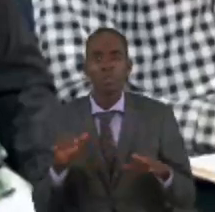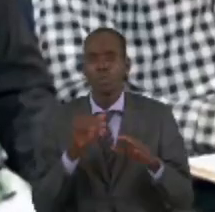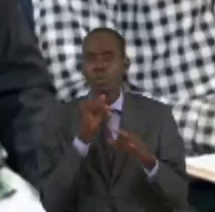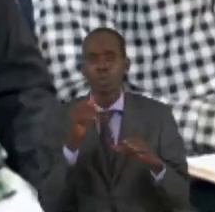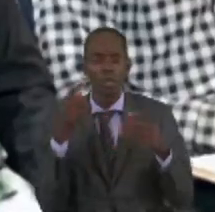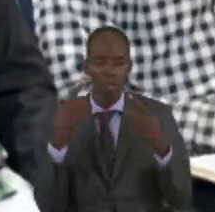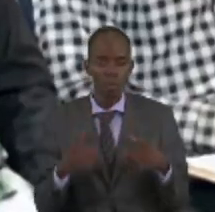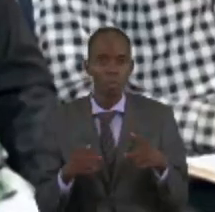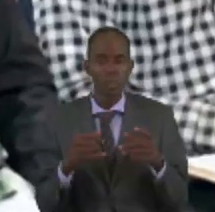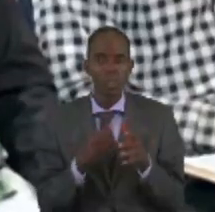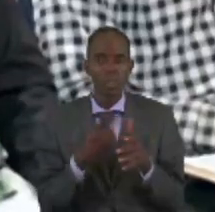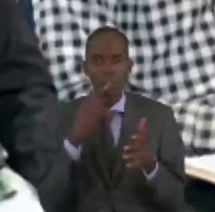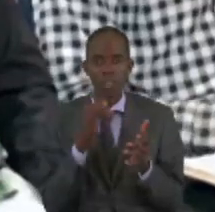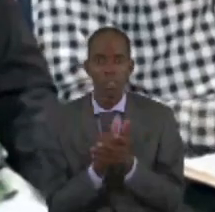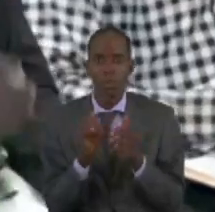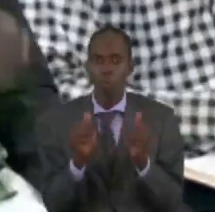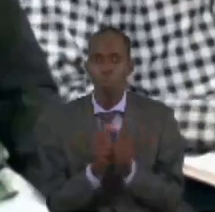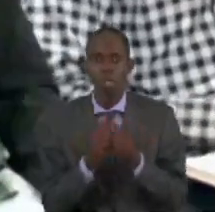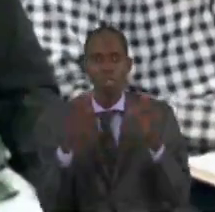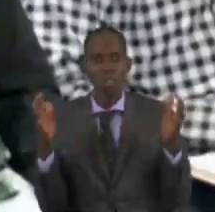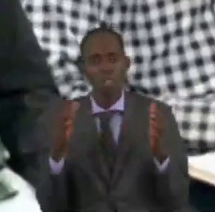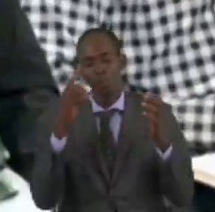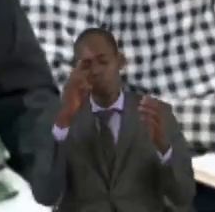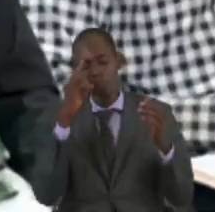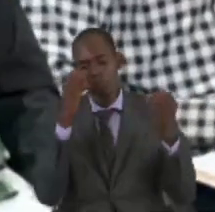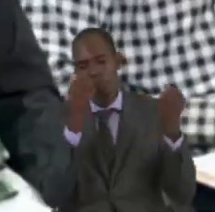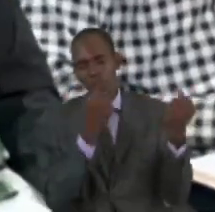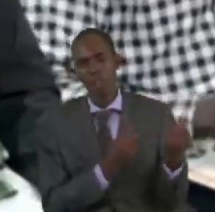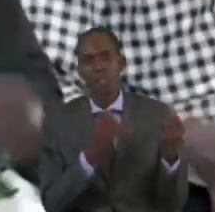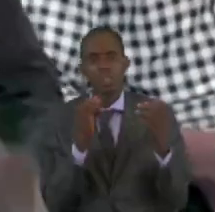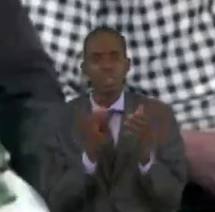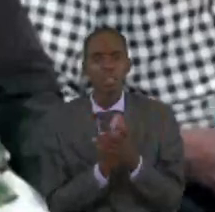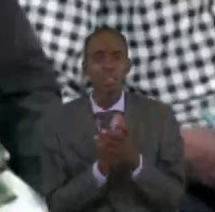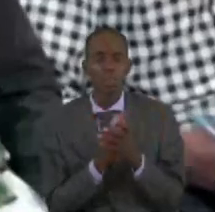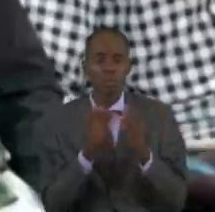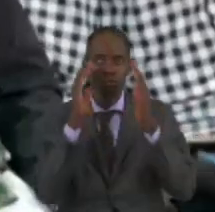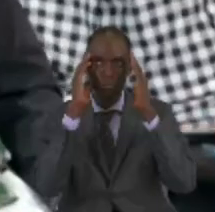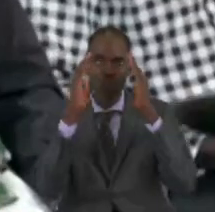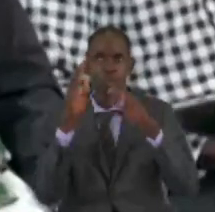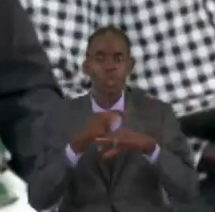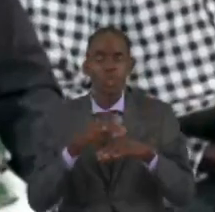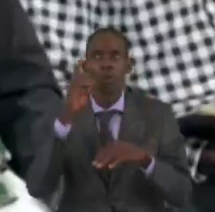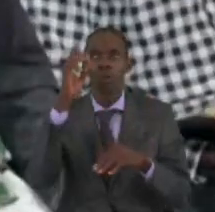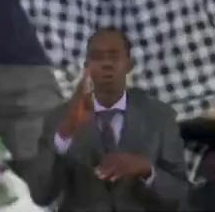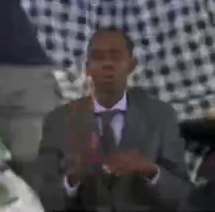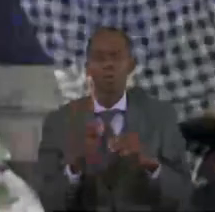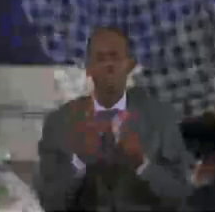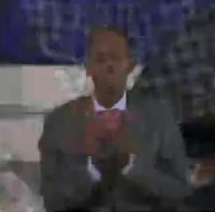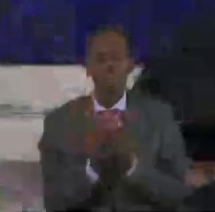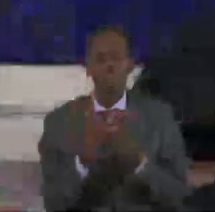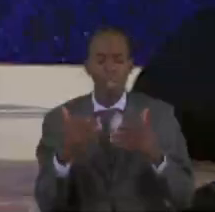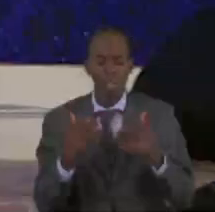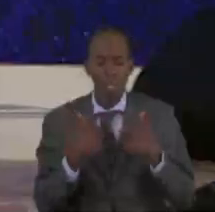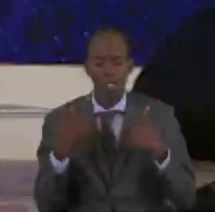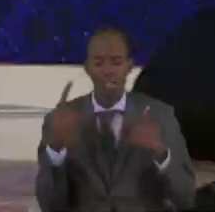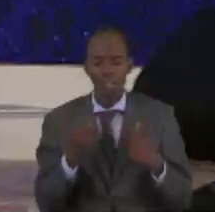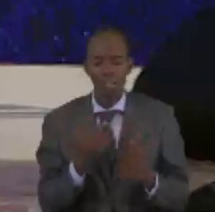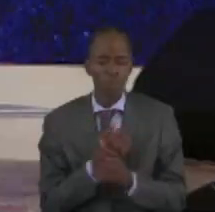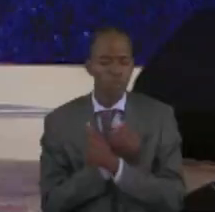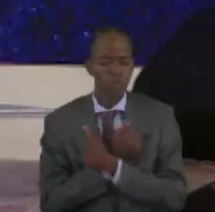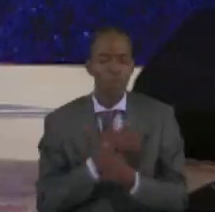pourra. Et dit, sans la foi, or sans la foi qui se focalise sur Dieu, la foi qui